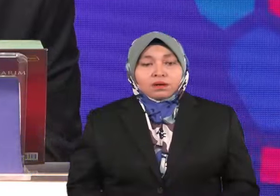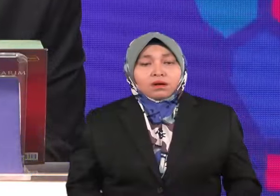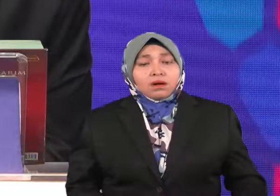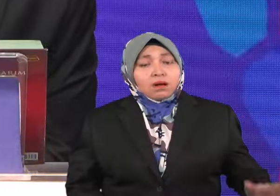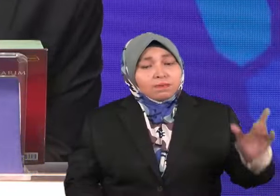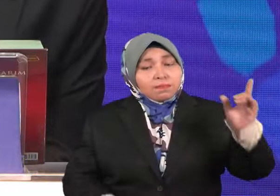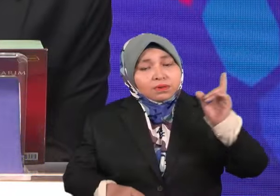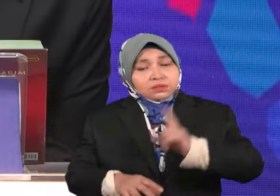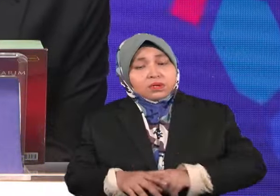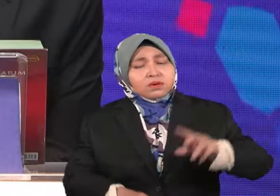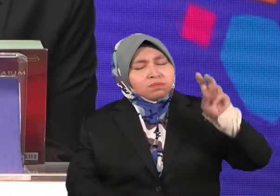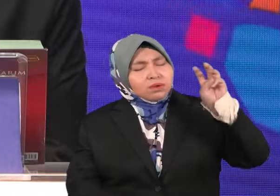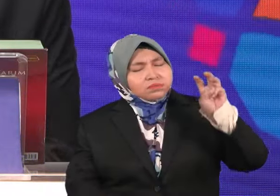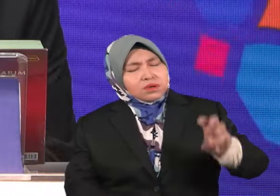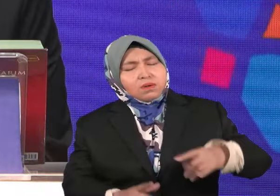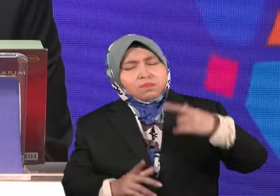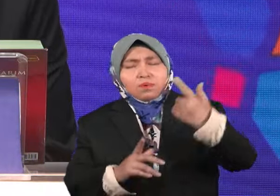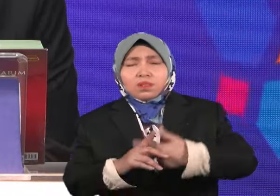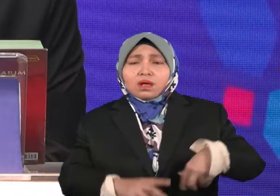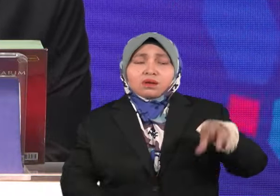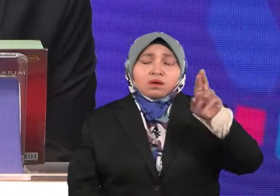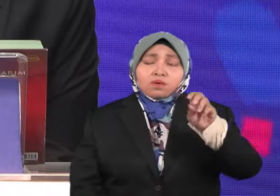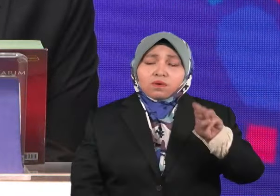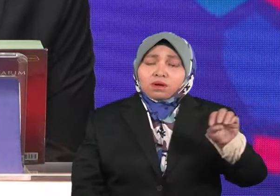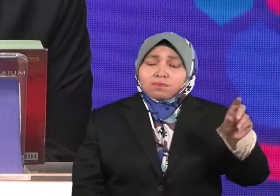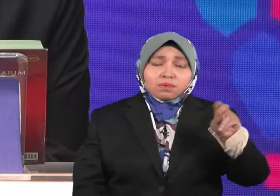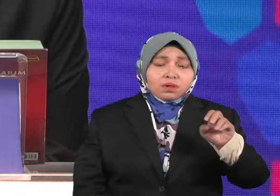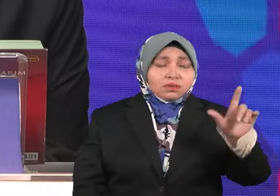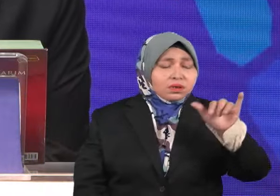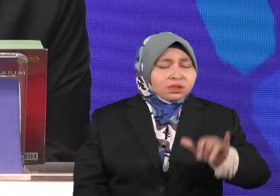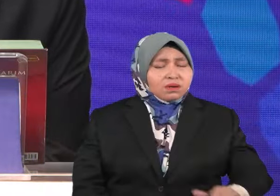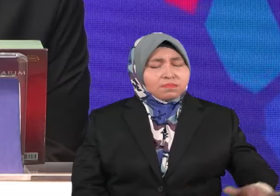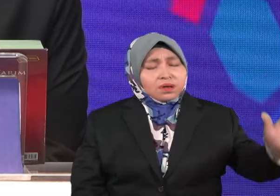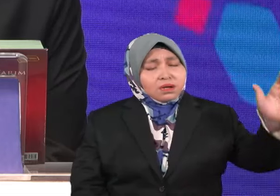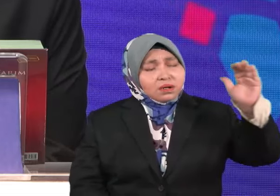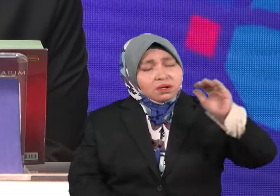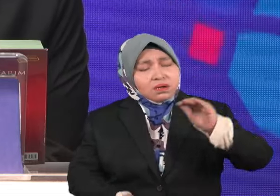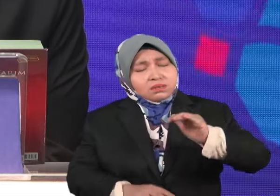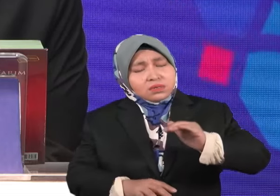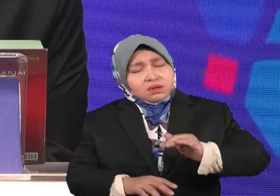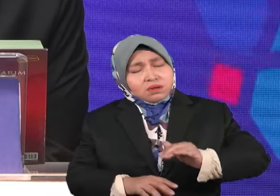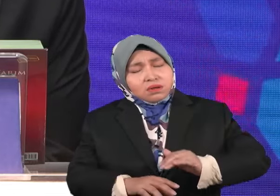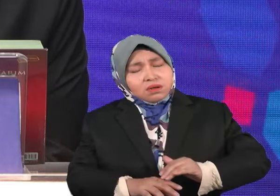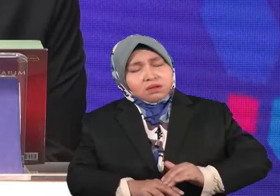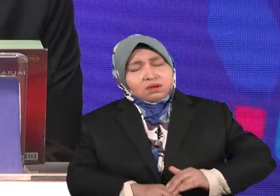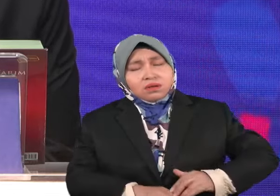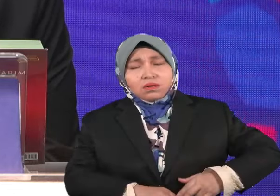شهر رمضان الذي